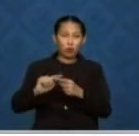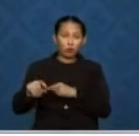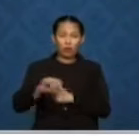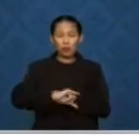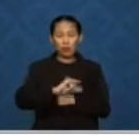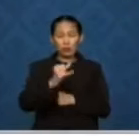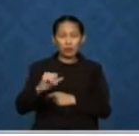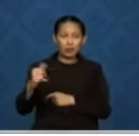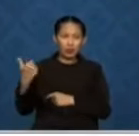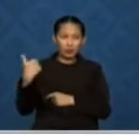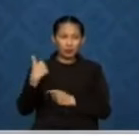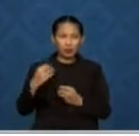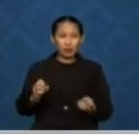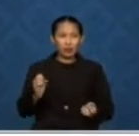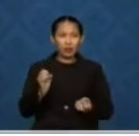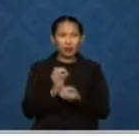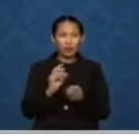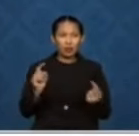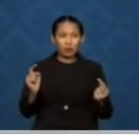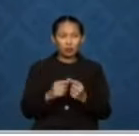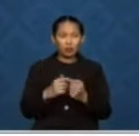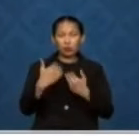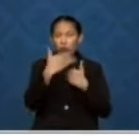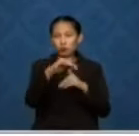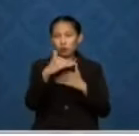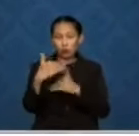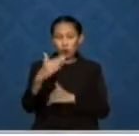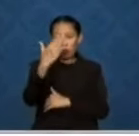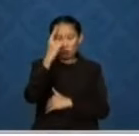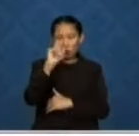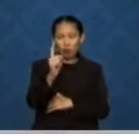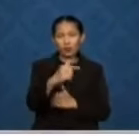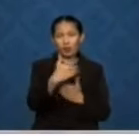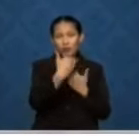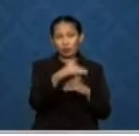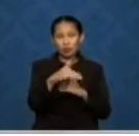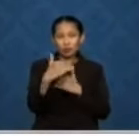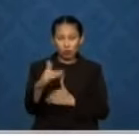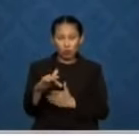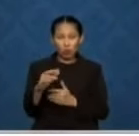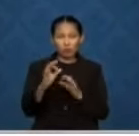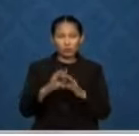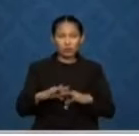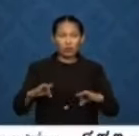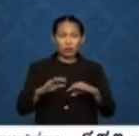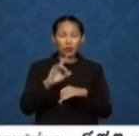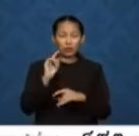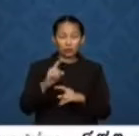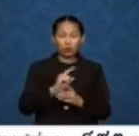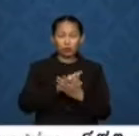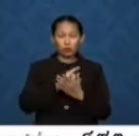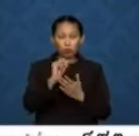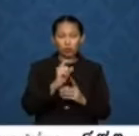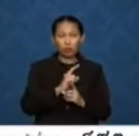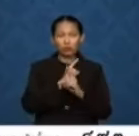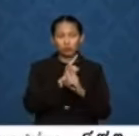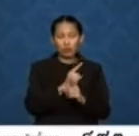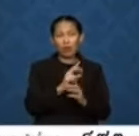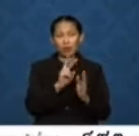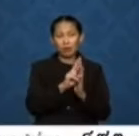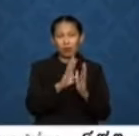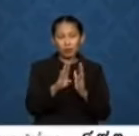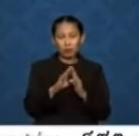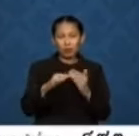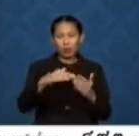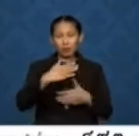าจส่งผลกระทบไปถึงเรื่องของการส่งออกเพราะการส่งออกรังนกแอ่นค่ะต้องทำให้ถูกต้องตามกฎระเบียบ